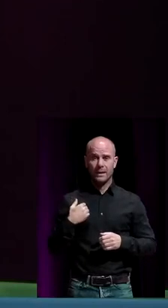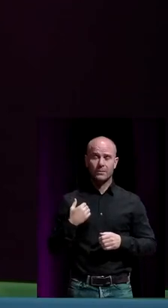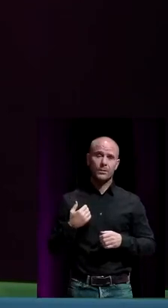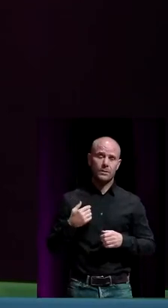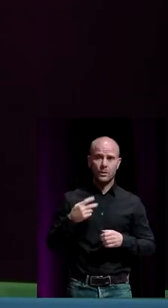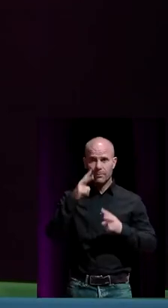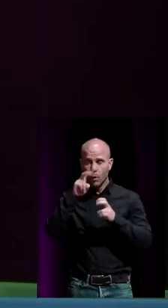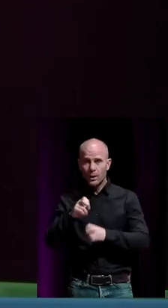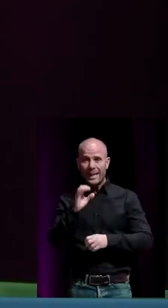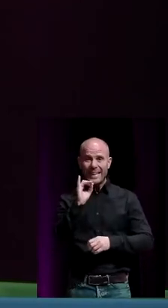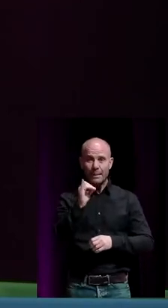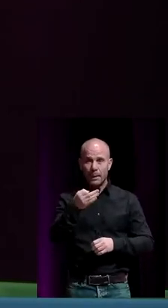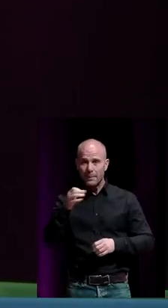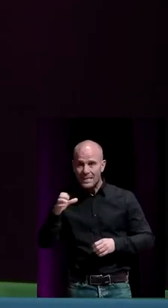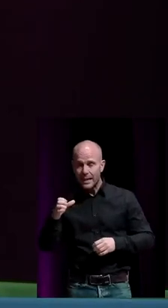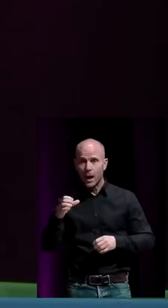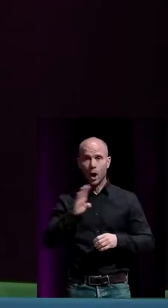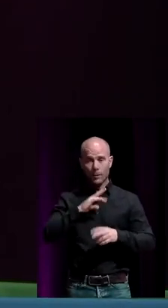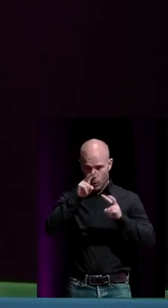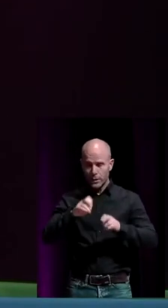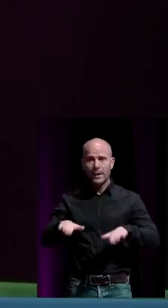exempel IPCC redan har kommit med?